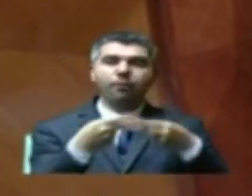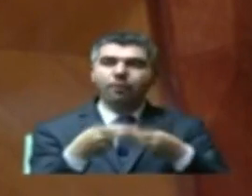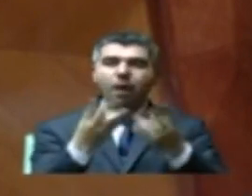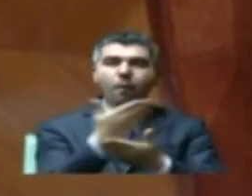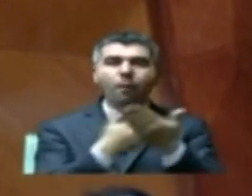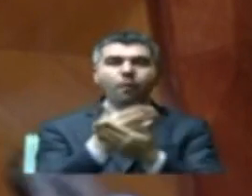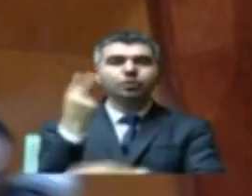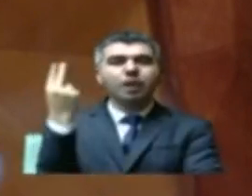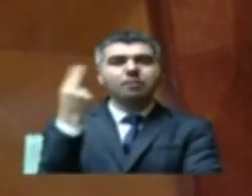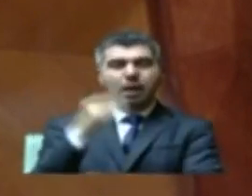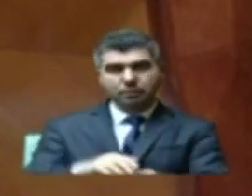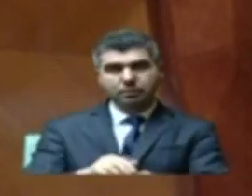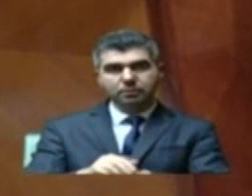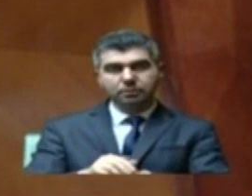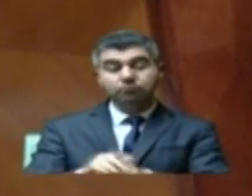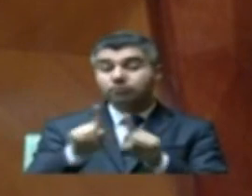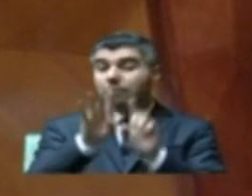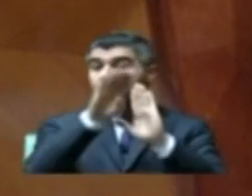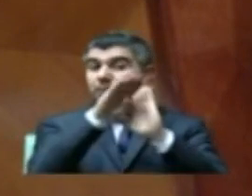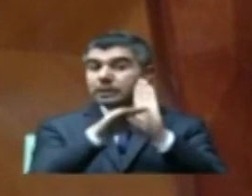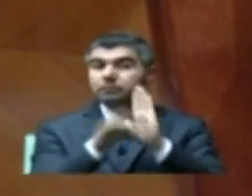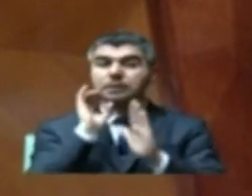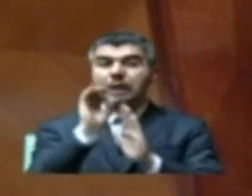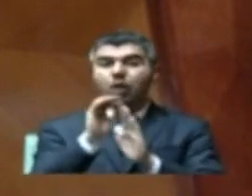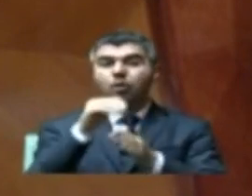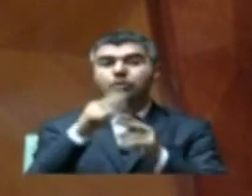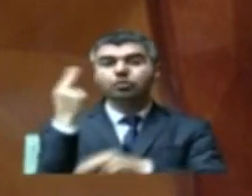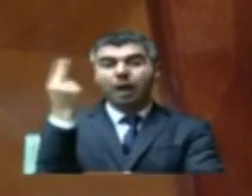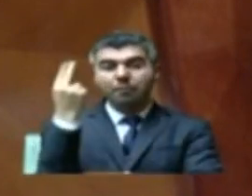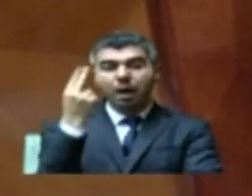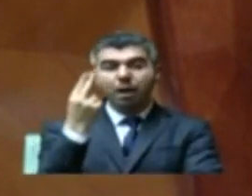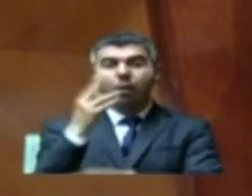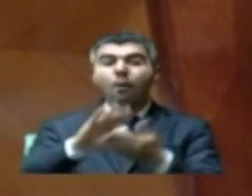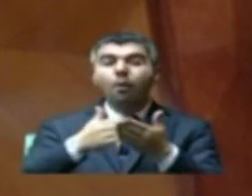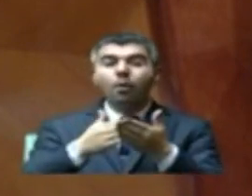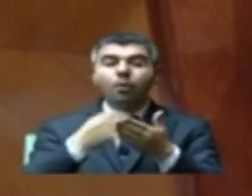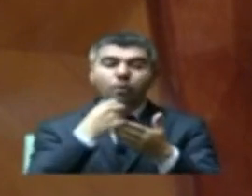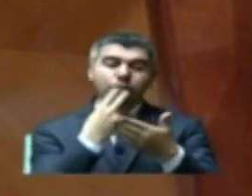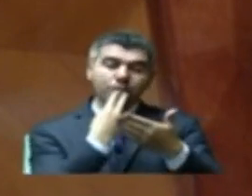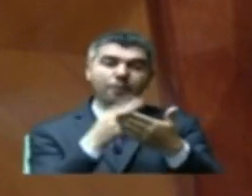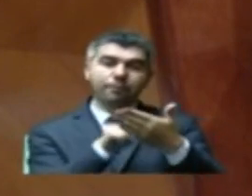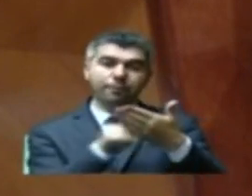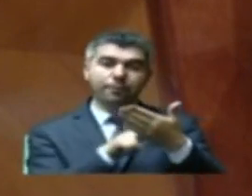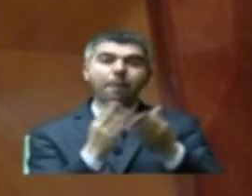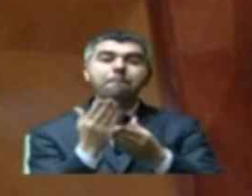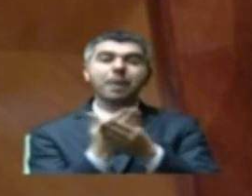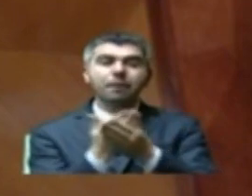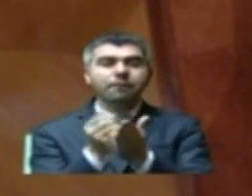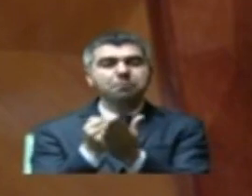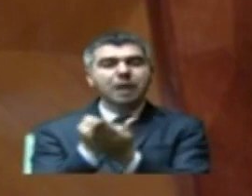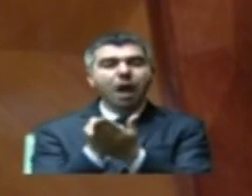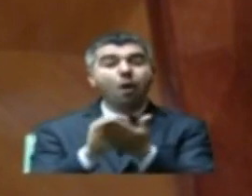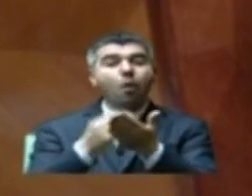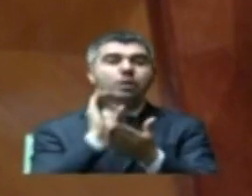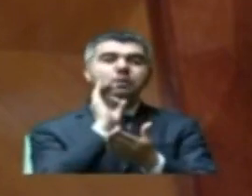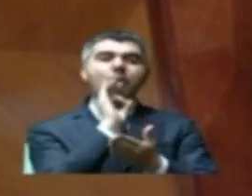المؤسسات. ومجلس الجامعة والجامعة هي التي تقوم بعملية فتح باب الترشيح والسهر على المباريات من البداية إلى النهاية.